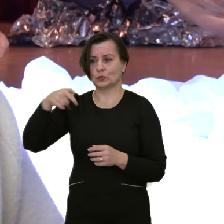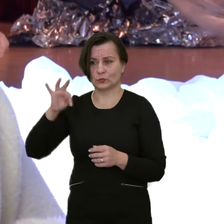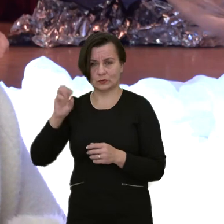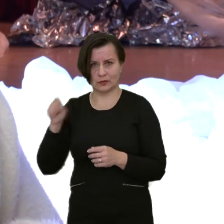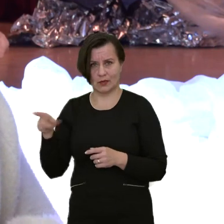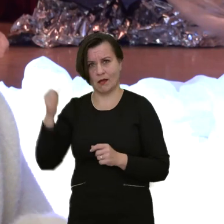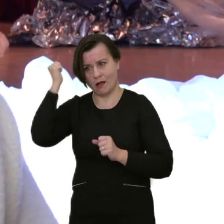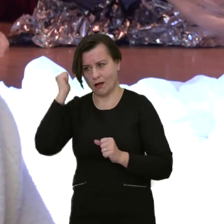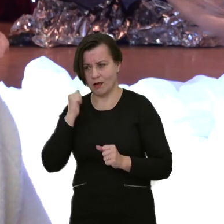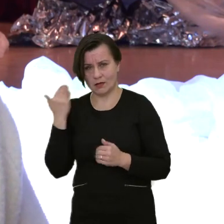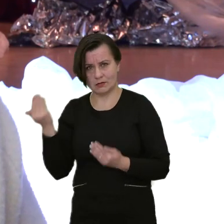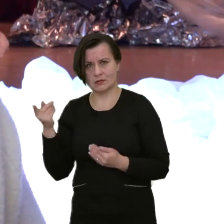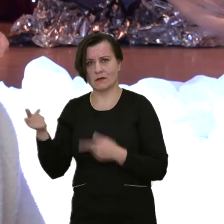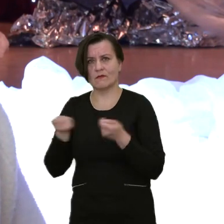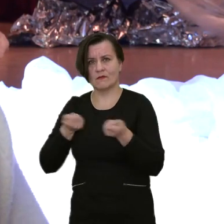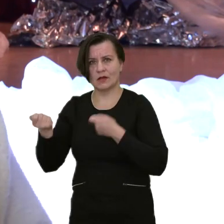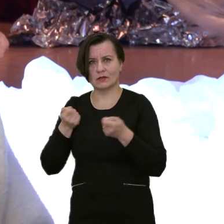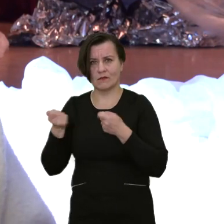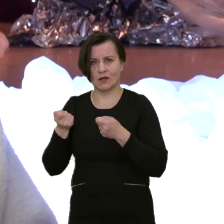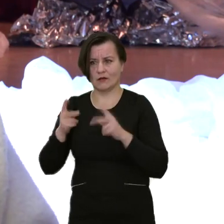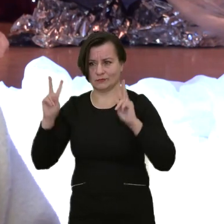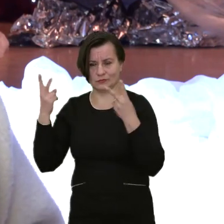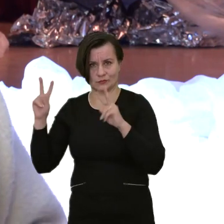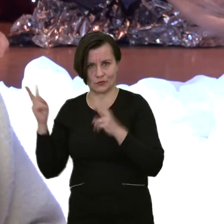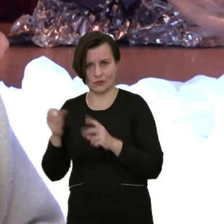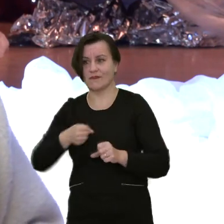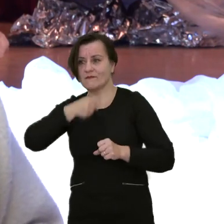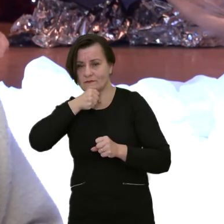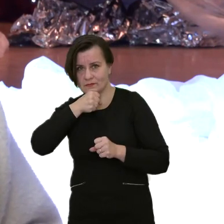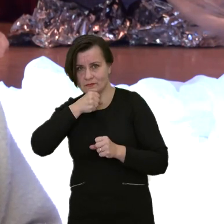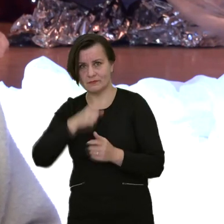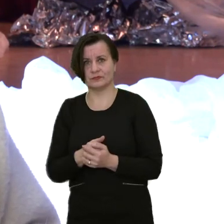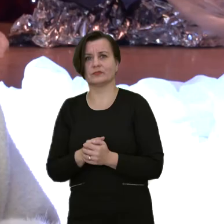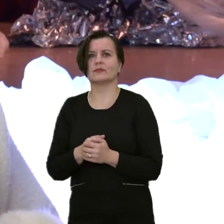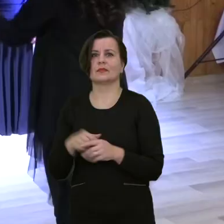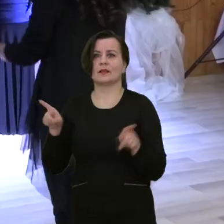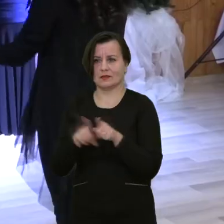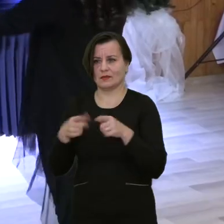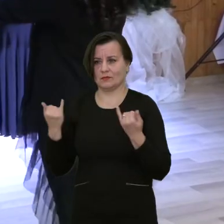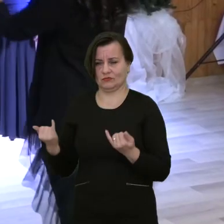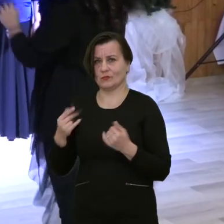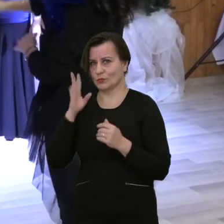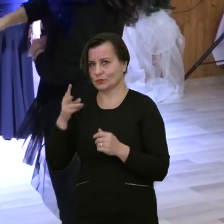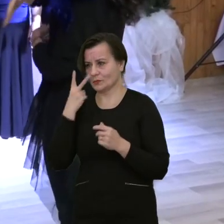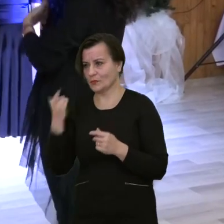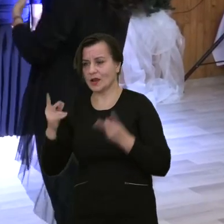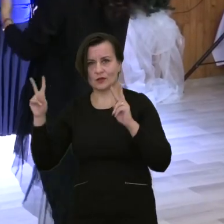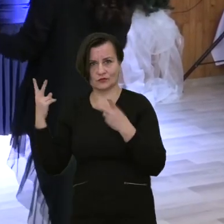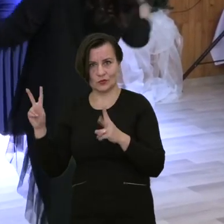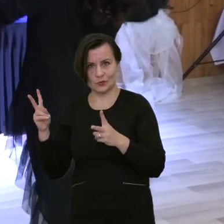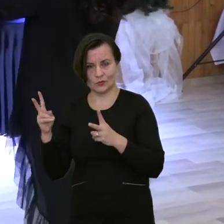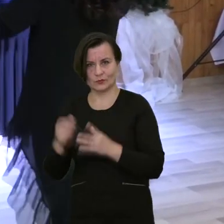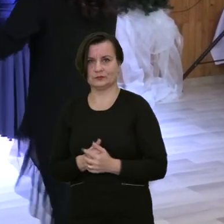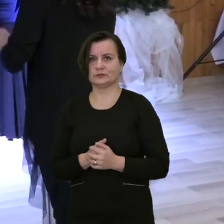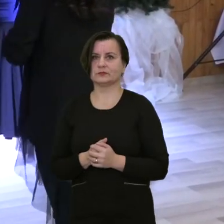kursus. Rūtai Plučiuvieniai, kuri vadovavo lininių šokių senjorams studijai, irgi lininių